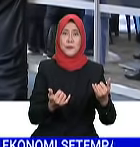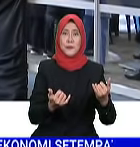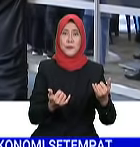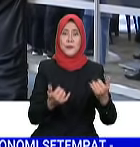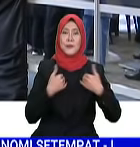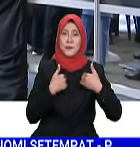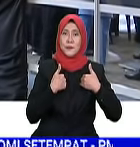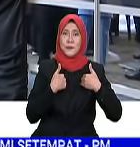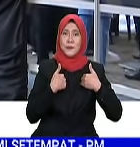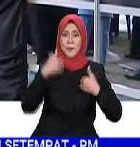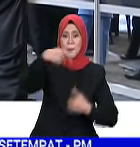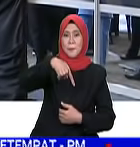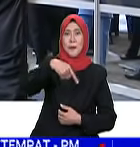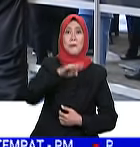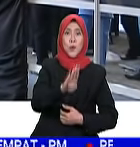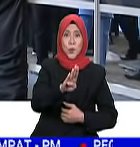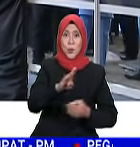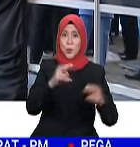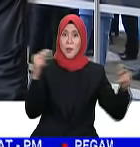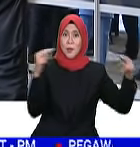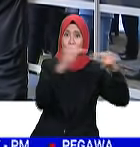dengan adanya Puan Borneo ini